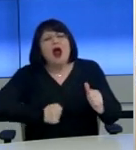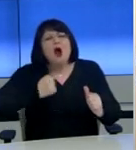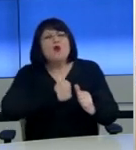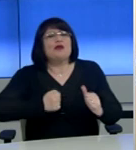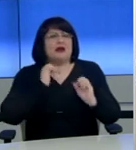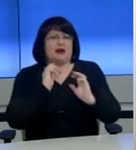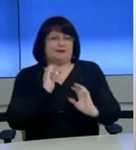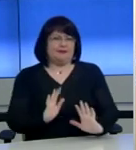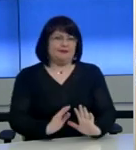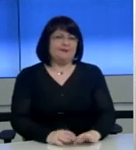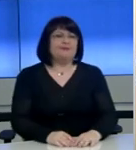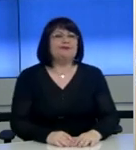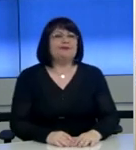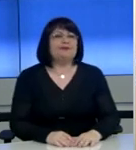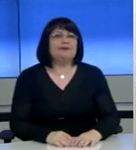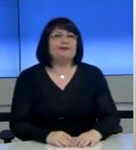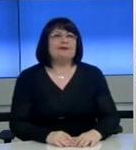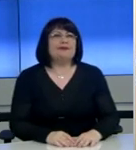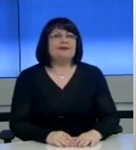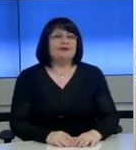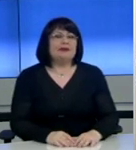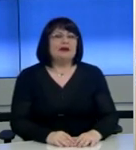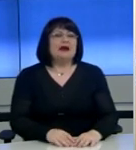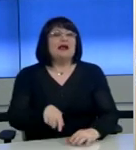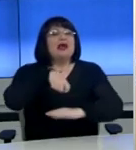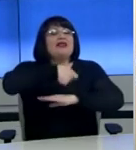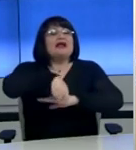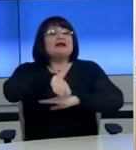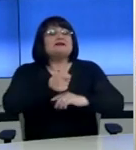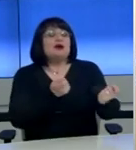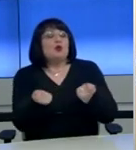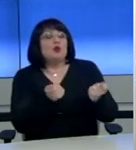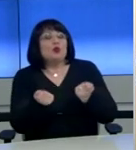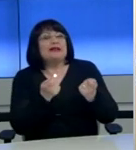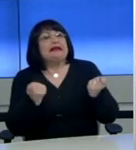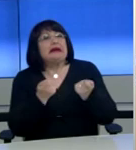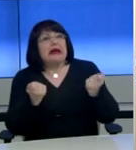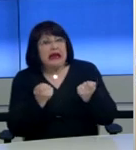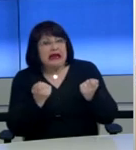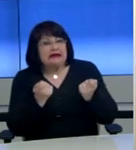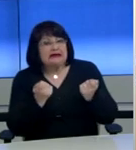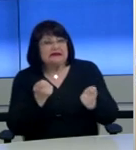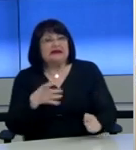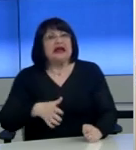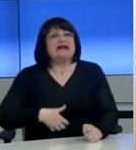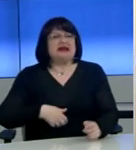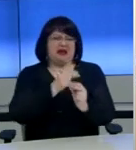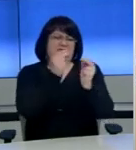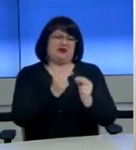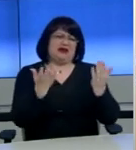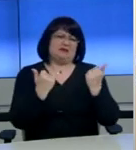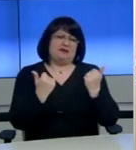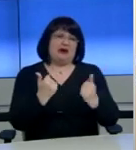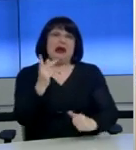είναι οι δικονομικοί και πολιτικοί σας χειρισμοί και φάρσα τα πενιχρά τους αποτελέσματα. Μία φάρσα όμως